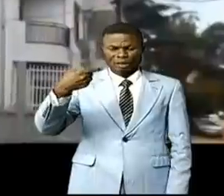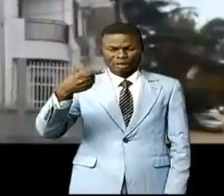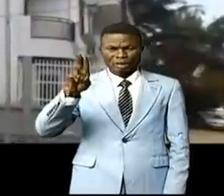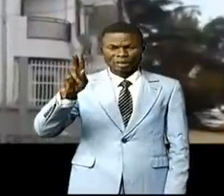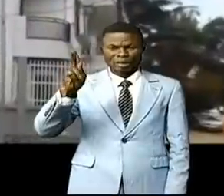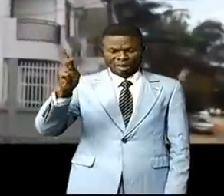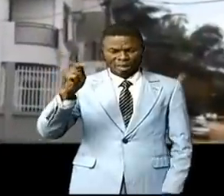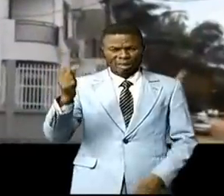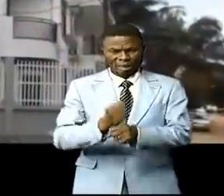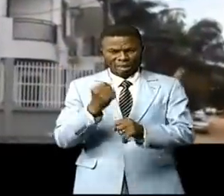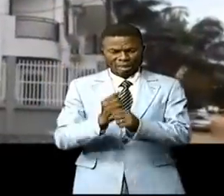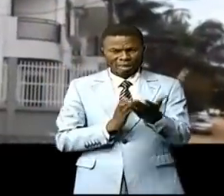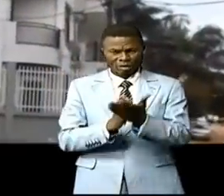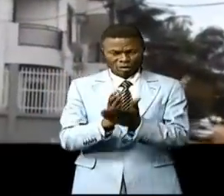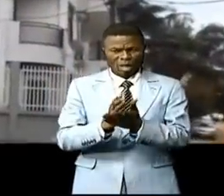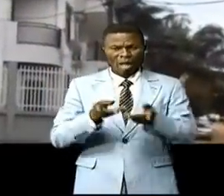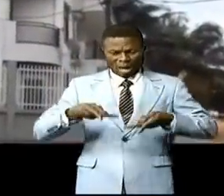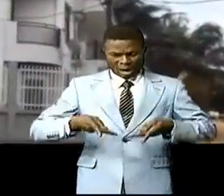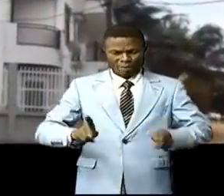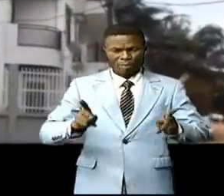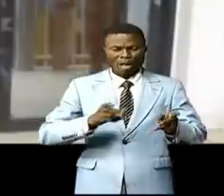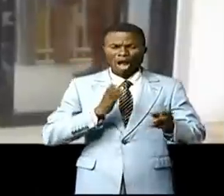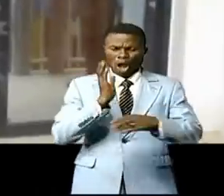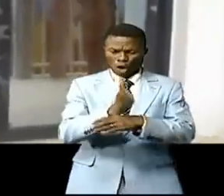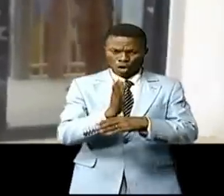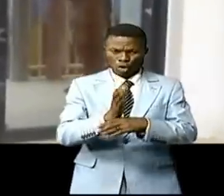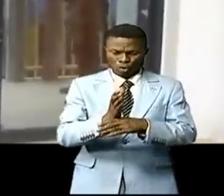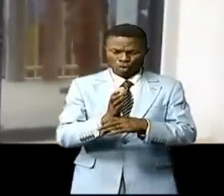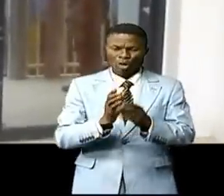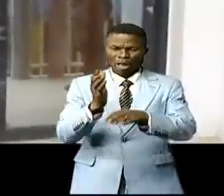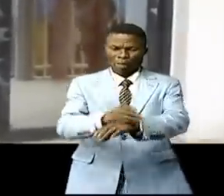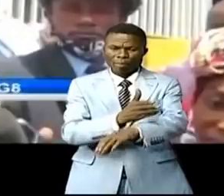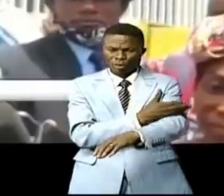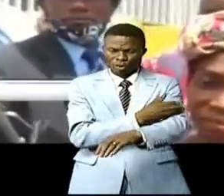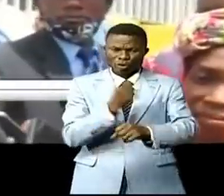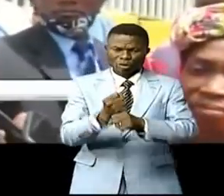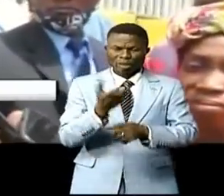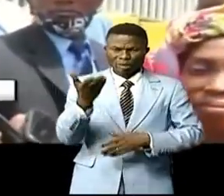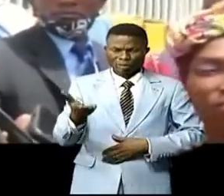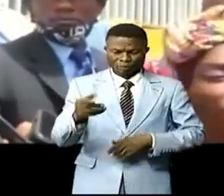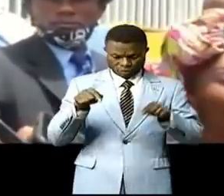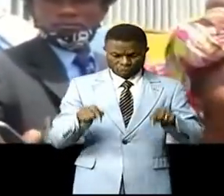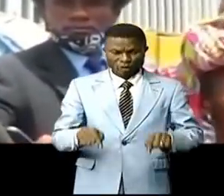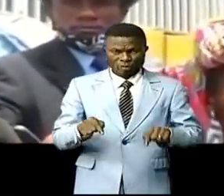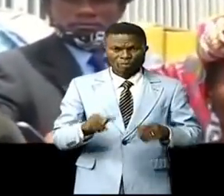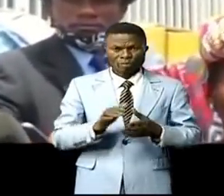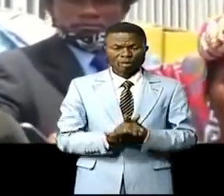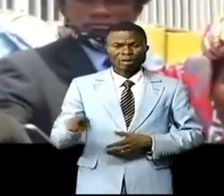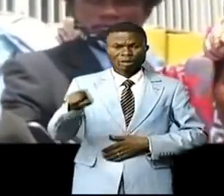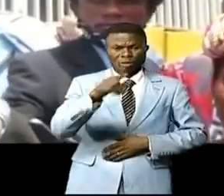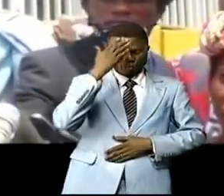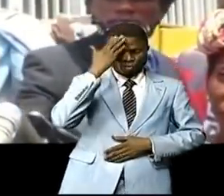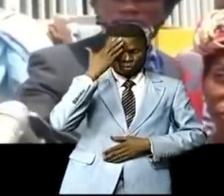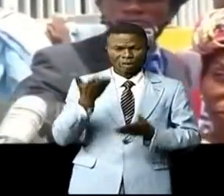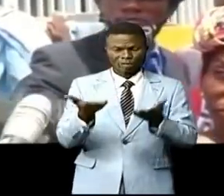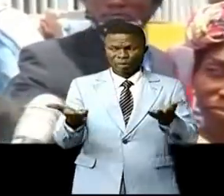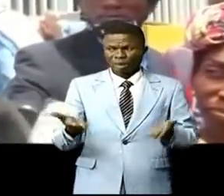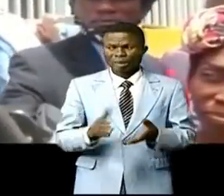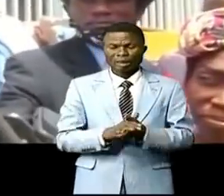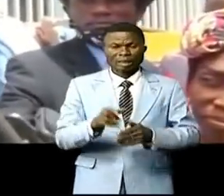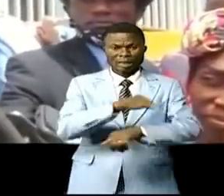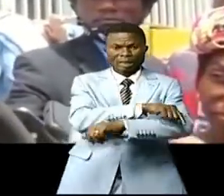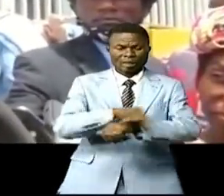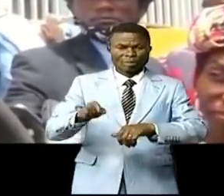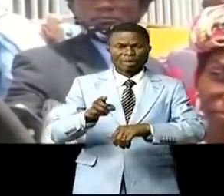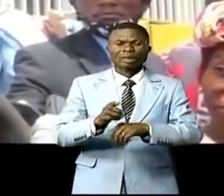pour donner quelques instructions et les orientations pour la bonne marche du travail. Aujourd'hui, vous savez, ici, c'est le siège